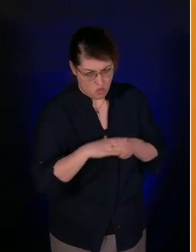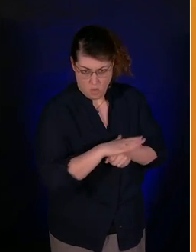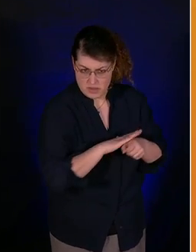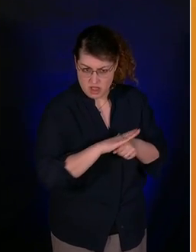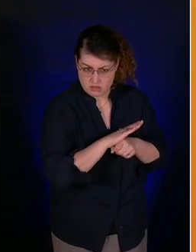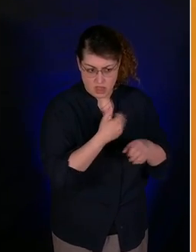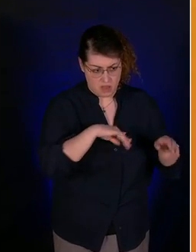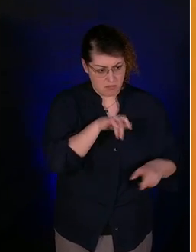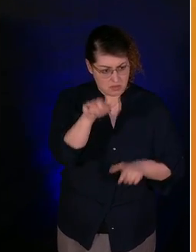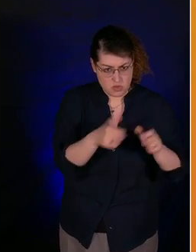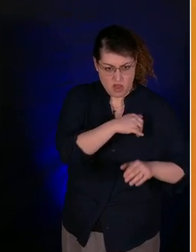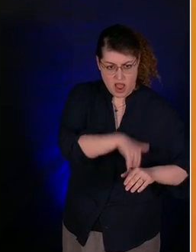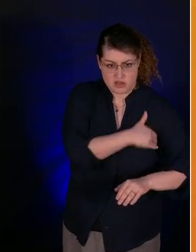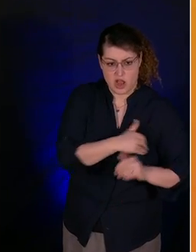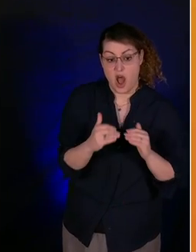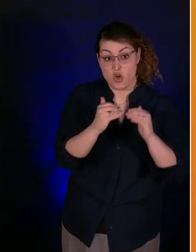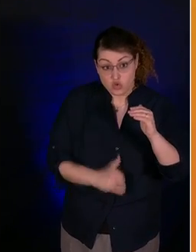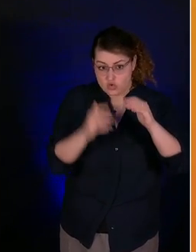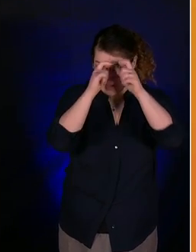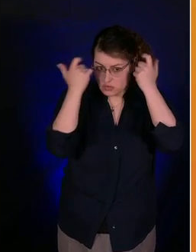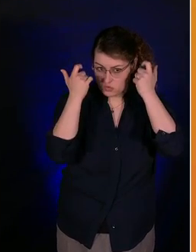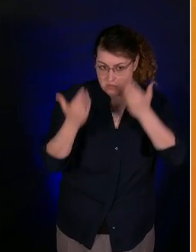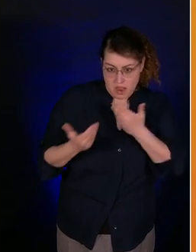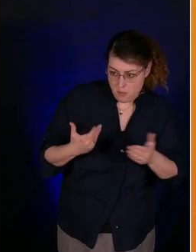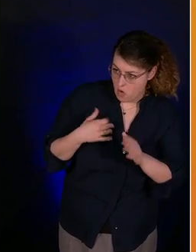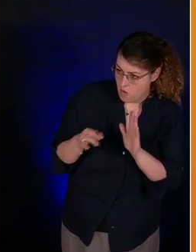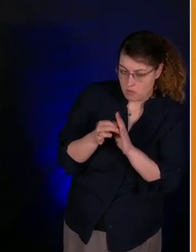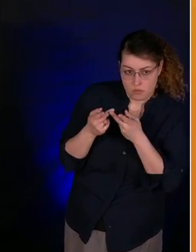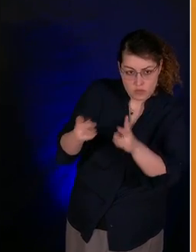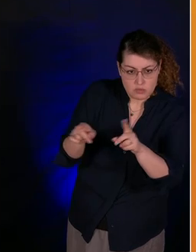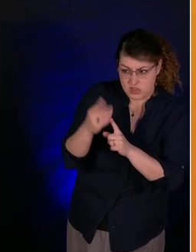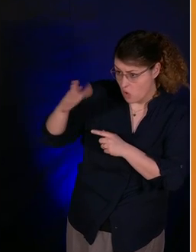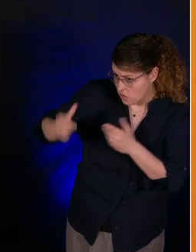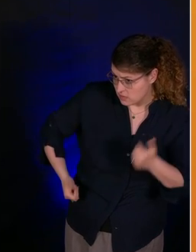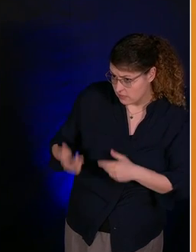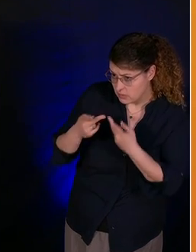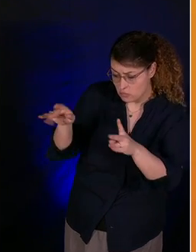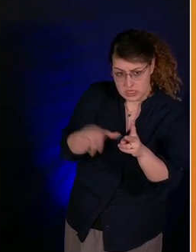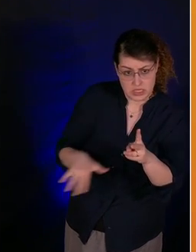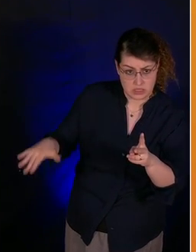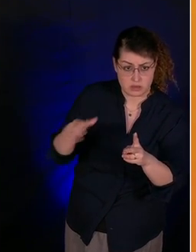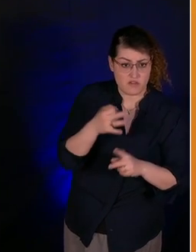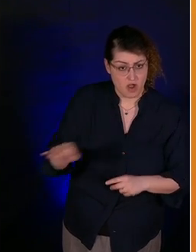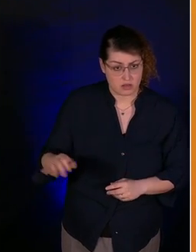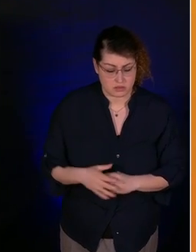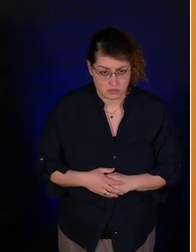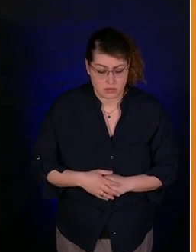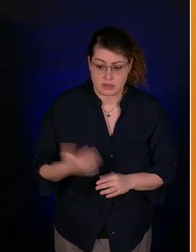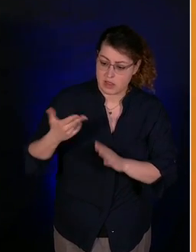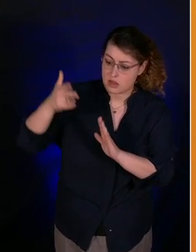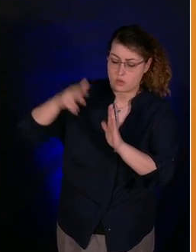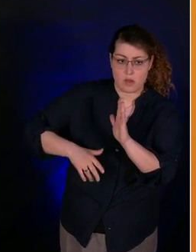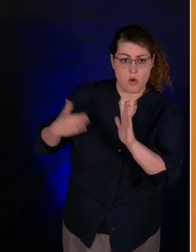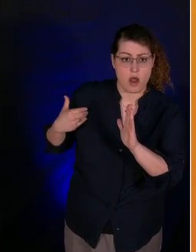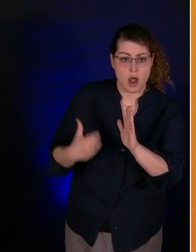rendus par des agents sous statut, pas plus aux finances publiques que dans les autres services publics du pays. Depuis plus de 3 mois,